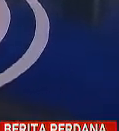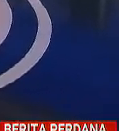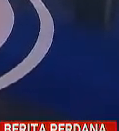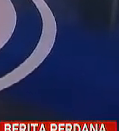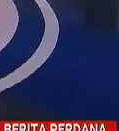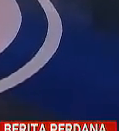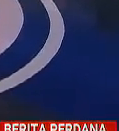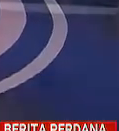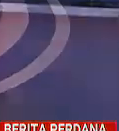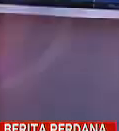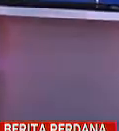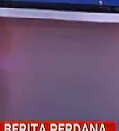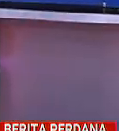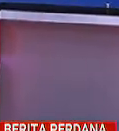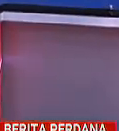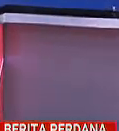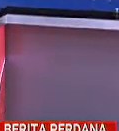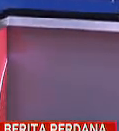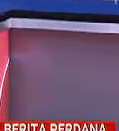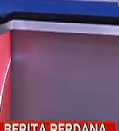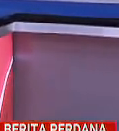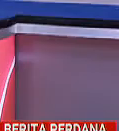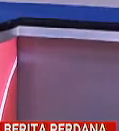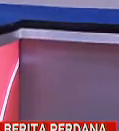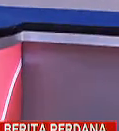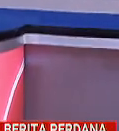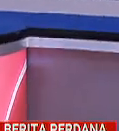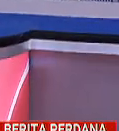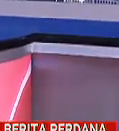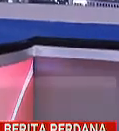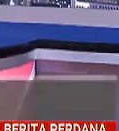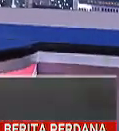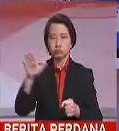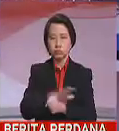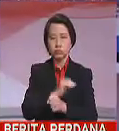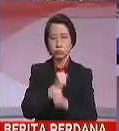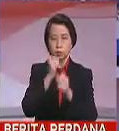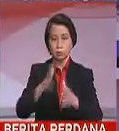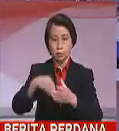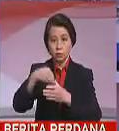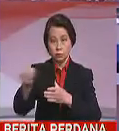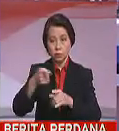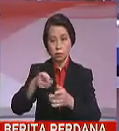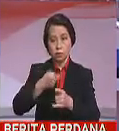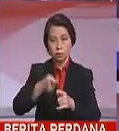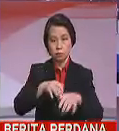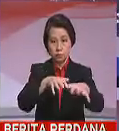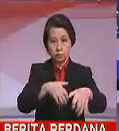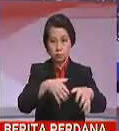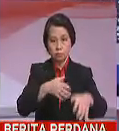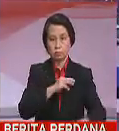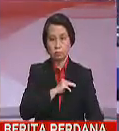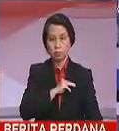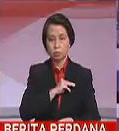Dua penyelesaian diperkenal bagi menangani impak besar akibat pengurangan pekerja asing dalam sektor peladangan. Jelas Timbalan Menteri